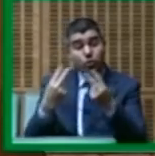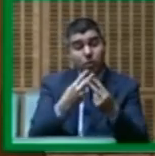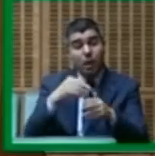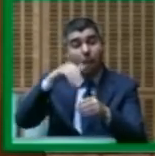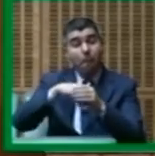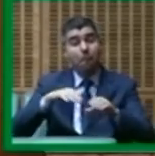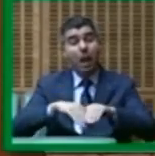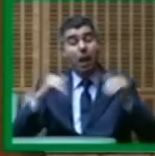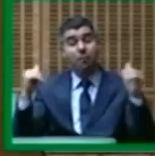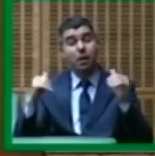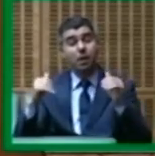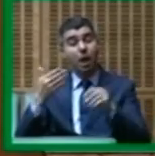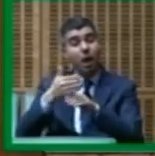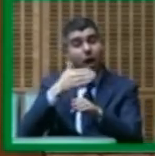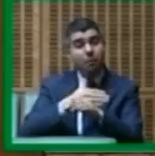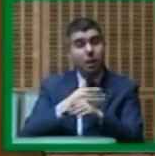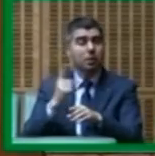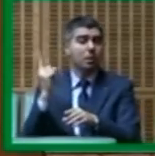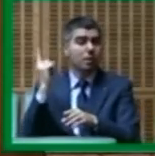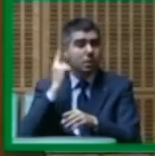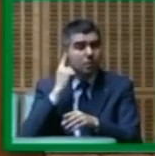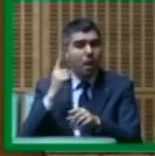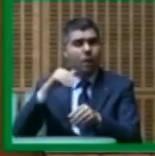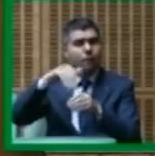لهذا البرلمان وأنا كنسمع